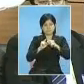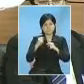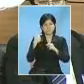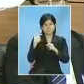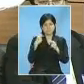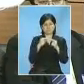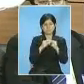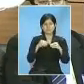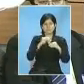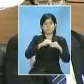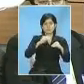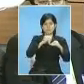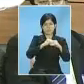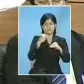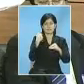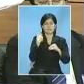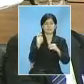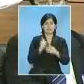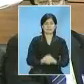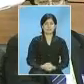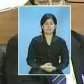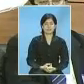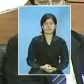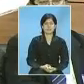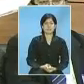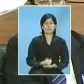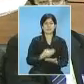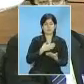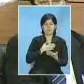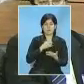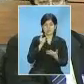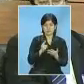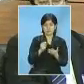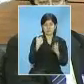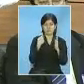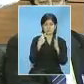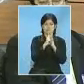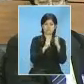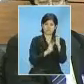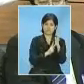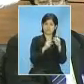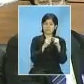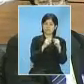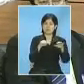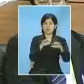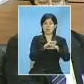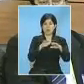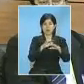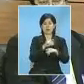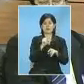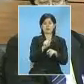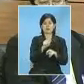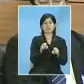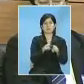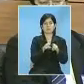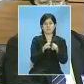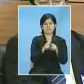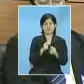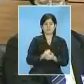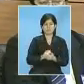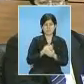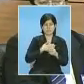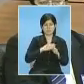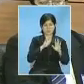สายเนี่ย 10เส้นทางที่จะเกิดขึ้นในอนาคตเนี่ยเราเองคงจะต้องมีกฎหมายในลักษณะประเภทนี้ลงมาเพราะฉะนั้นผมฝากเป็นข้อสังเกต